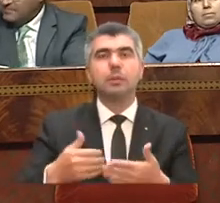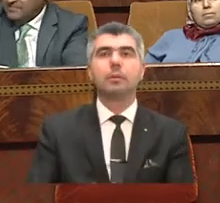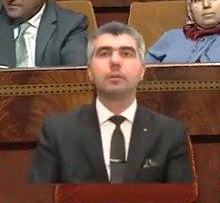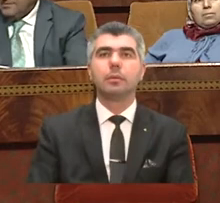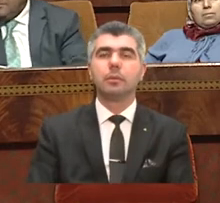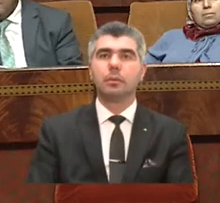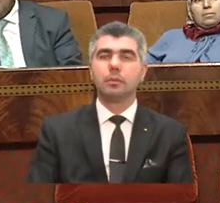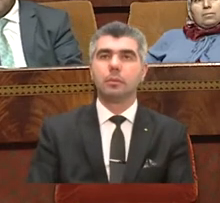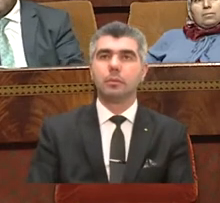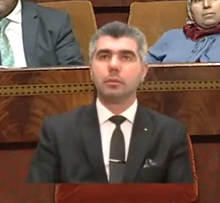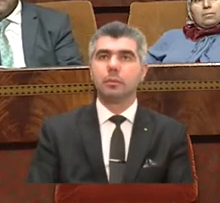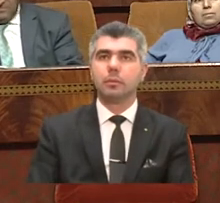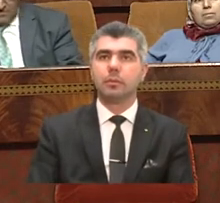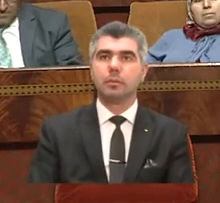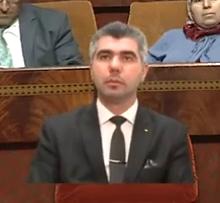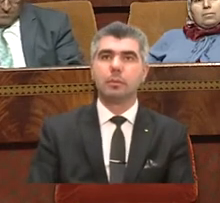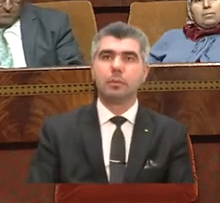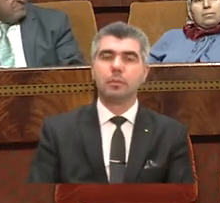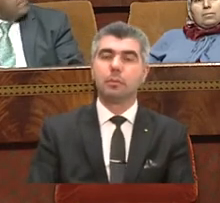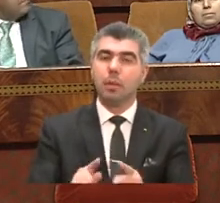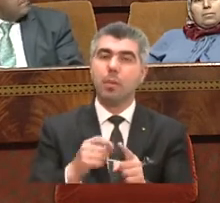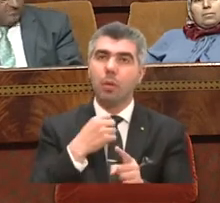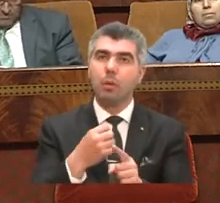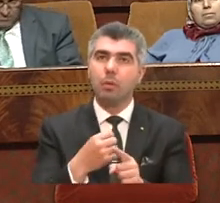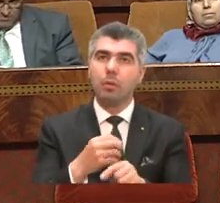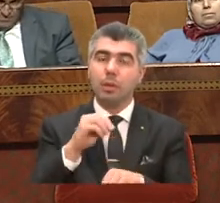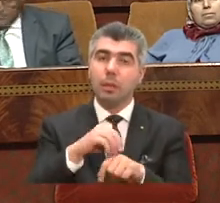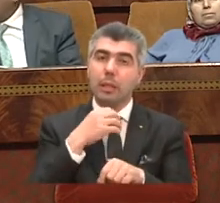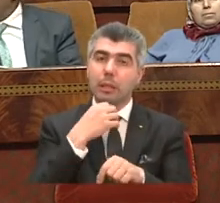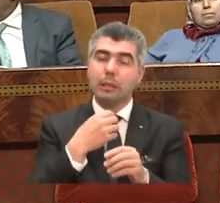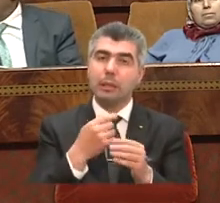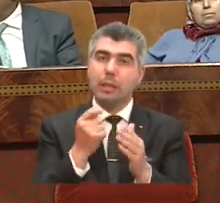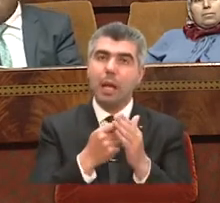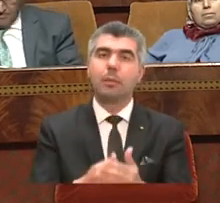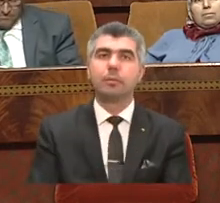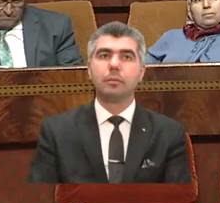دير، كنطلب منها، كنطلب منها تانا.